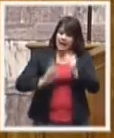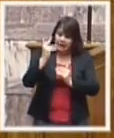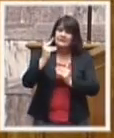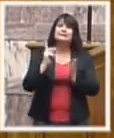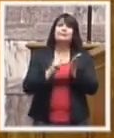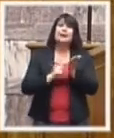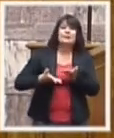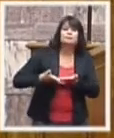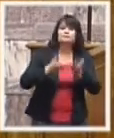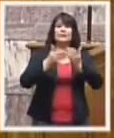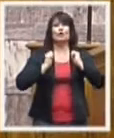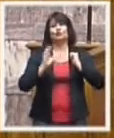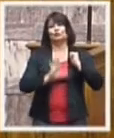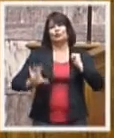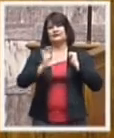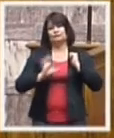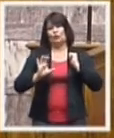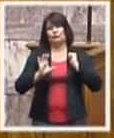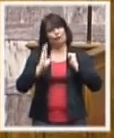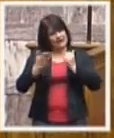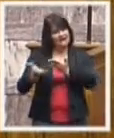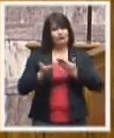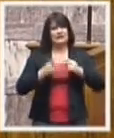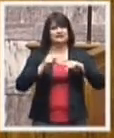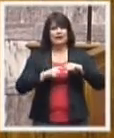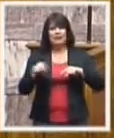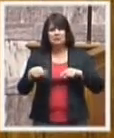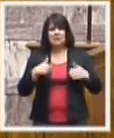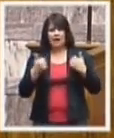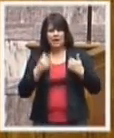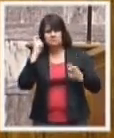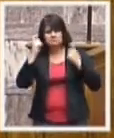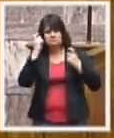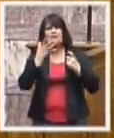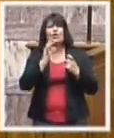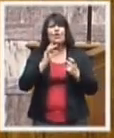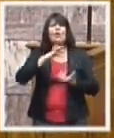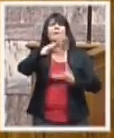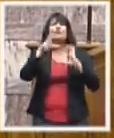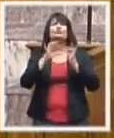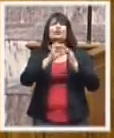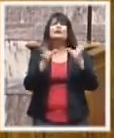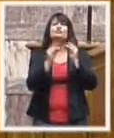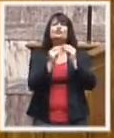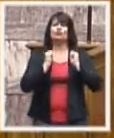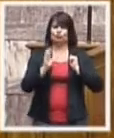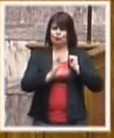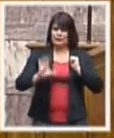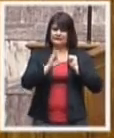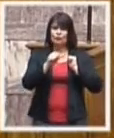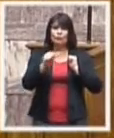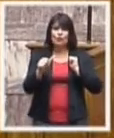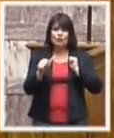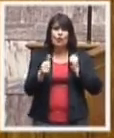τουρισμό. Οι σημερινοί νέοι άνθρωποι εύλογα να ρωτιόμαστε γιατί σύμφωνα με τον Παγκόσμιο Οργανισμό Τουρισμού η Ελλάδα κατέχει μόλις